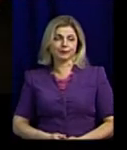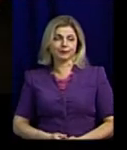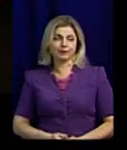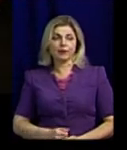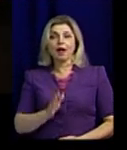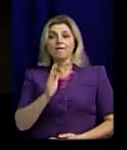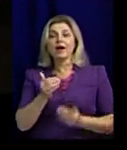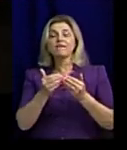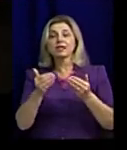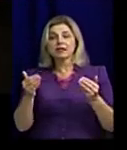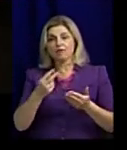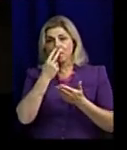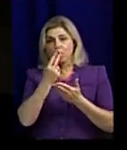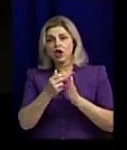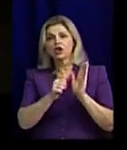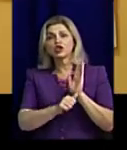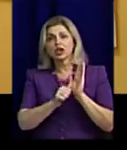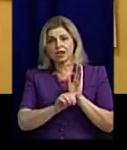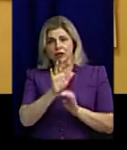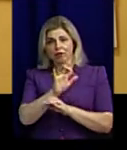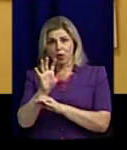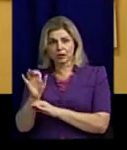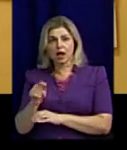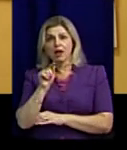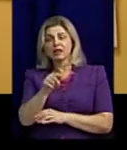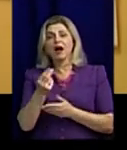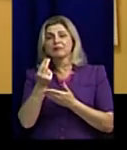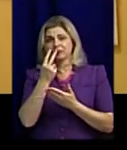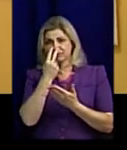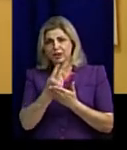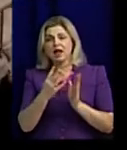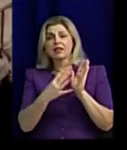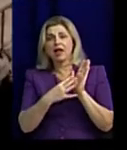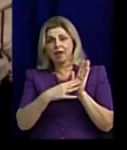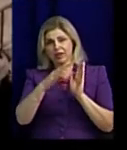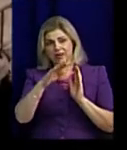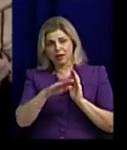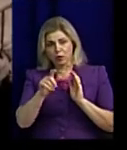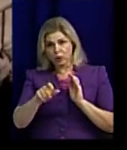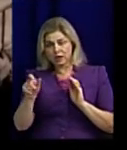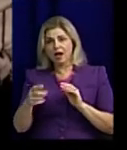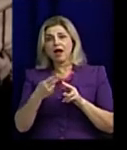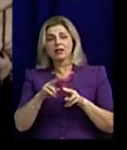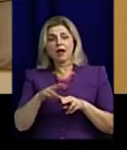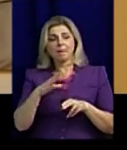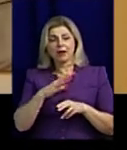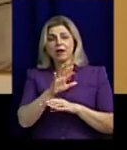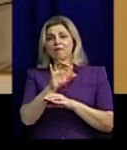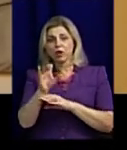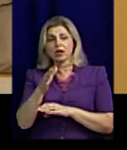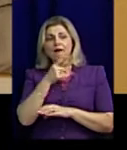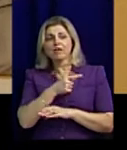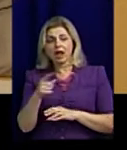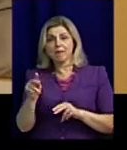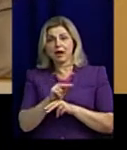В експозиції представлено 60 фоторобіт, здебільшого на них зображені 9 героїв, яких фотографували упродовж курсу лікування.